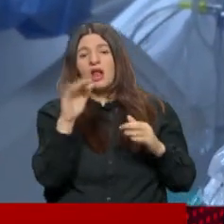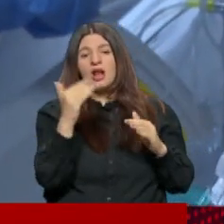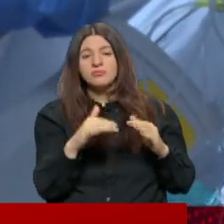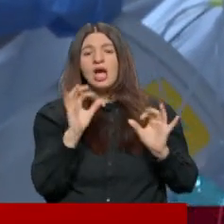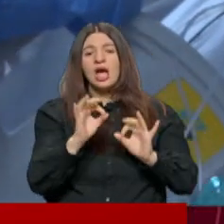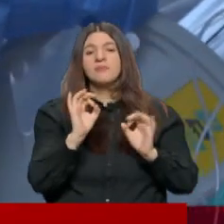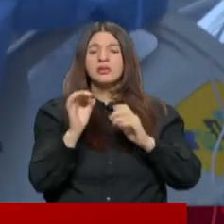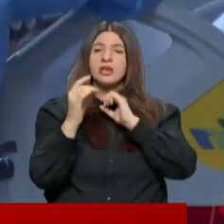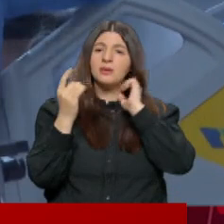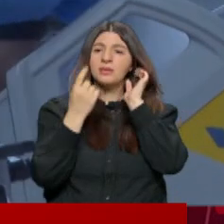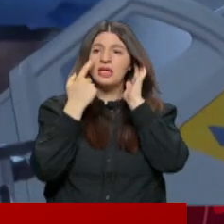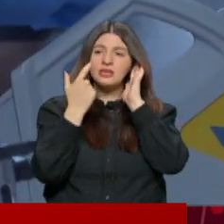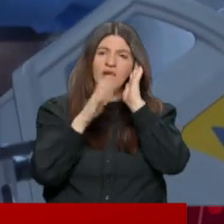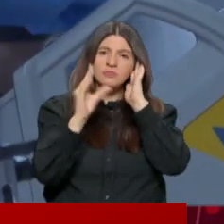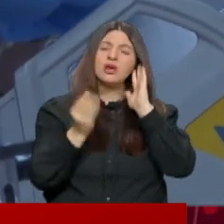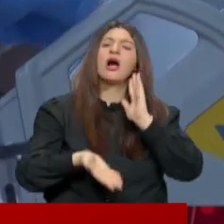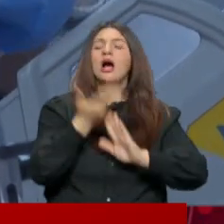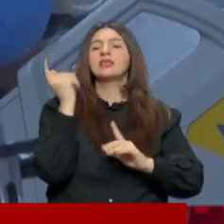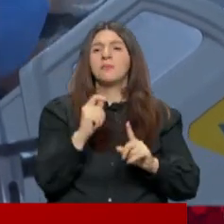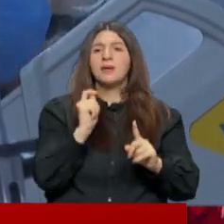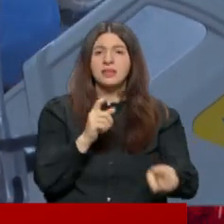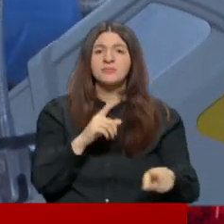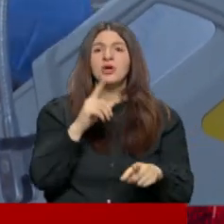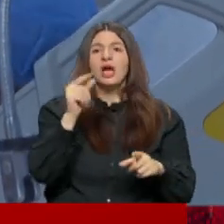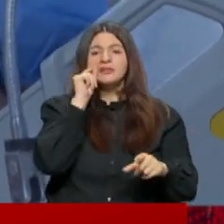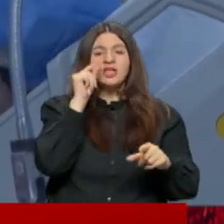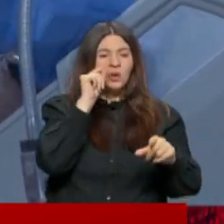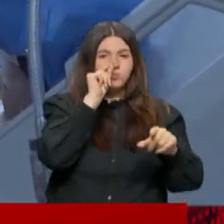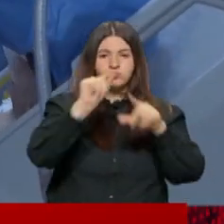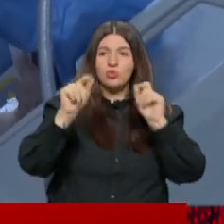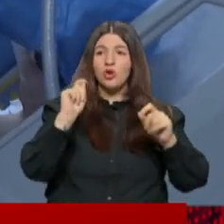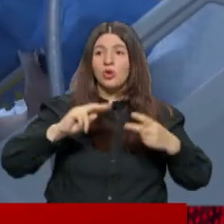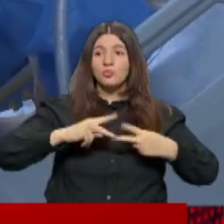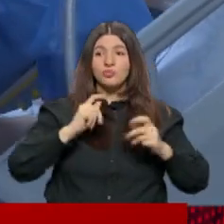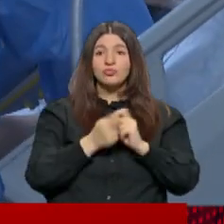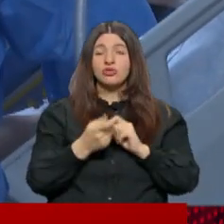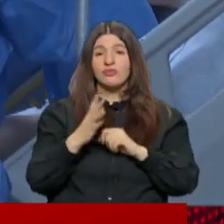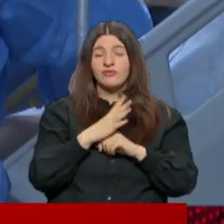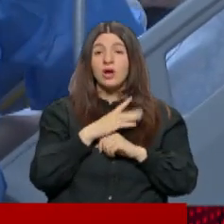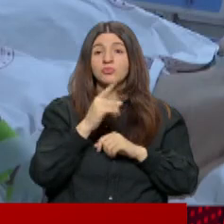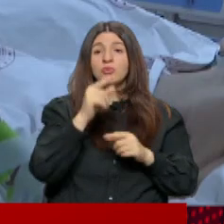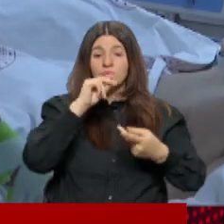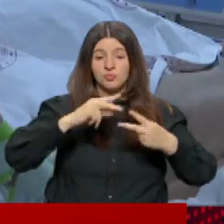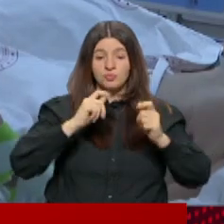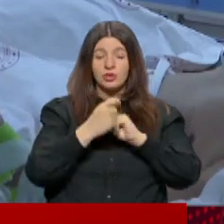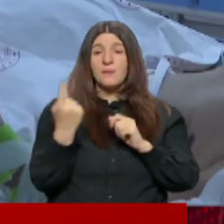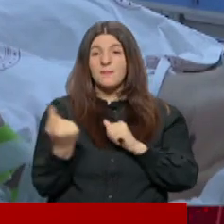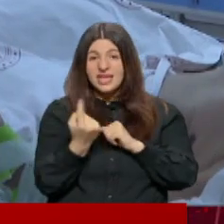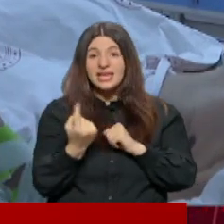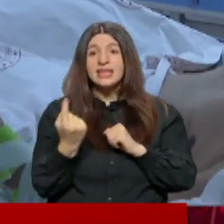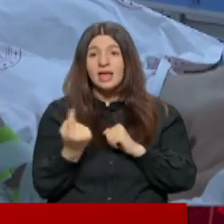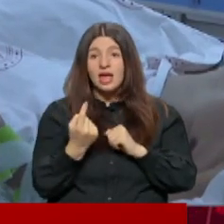Hemen işte tedbirleri kaldıralım. İnsandan insana bulaşırken mutasyona uğrar. Ve bu mutasyonlardan birinin